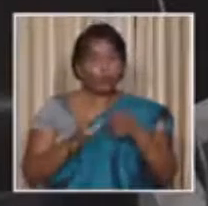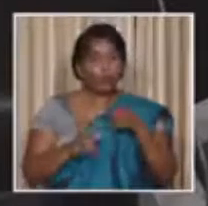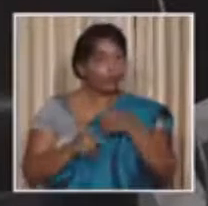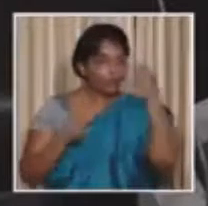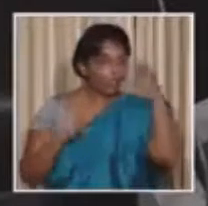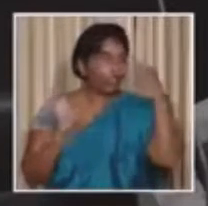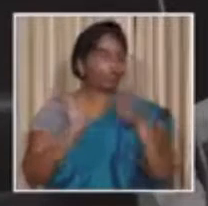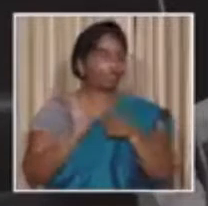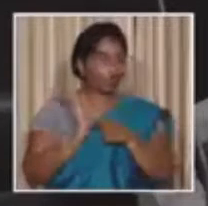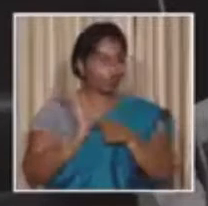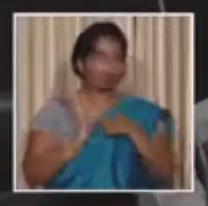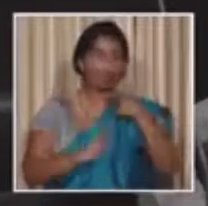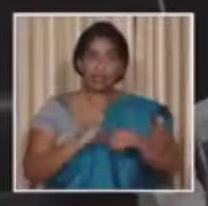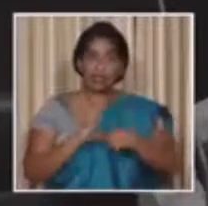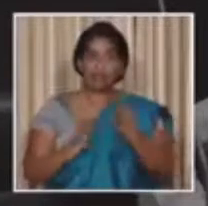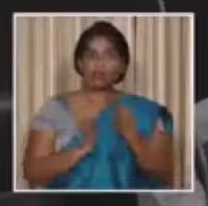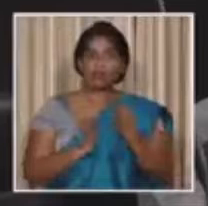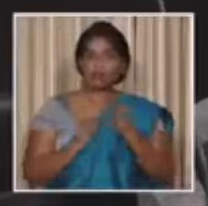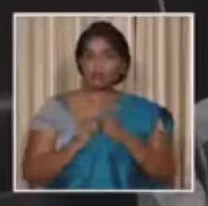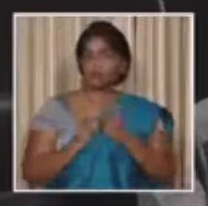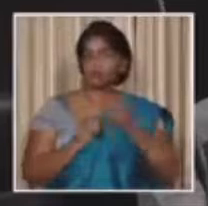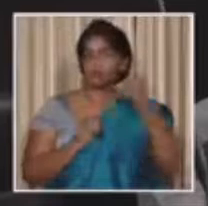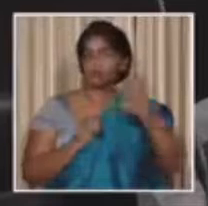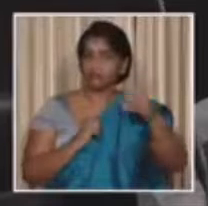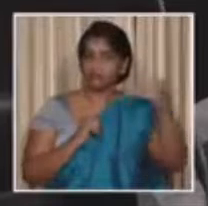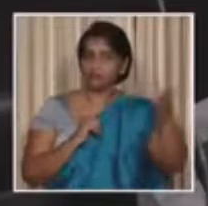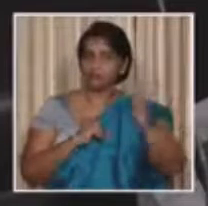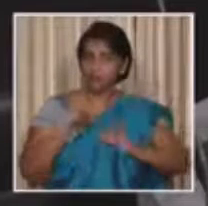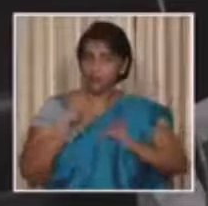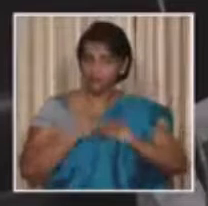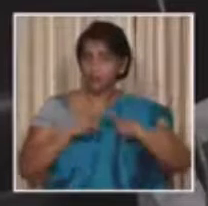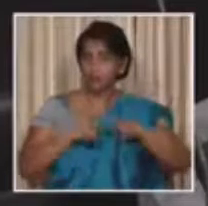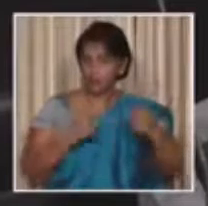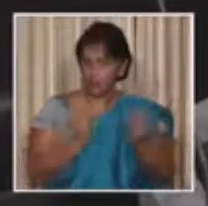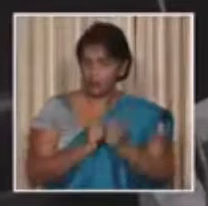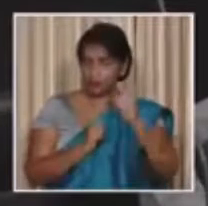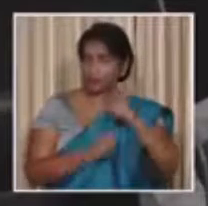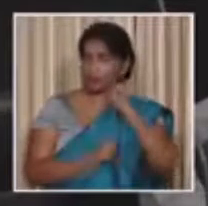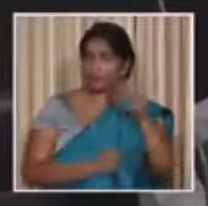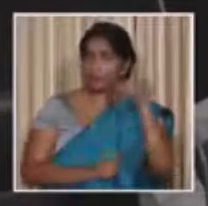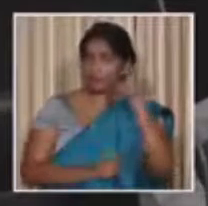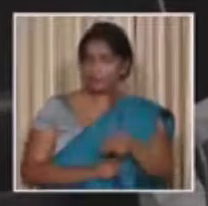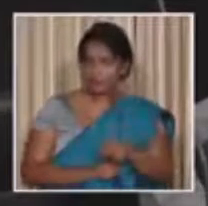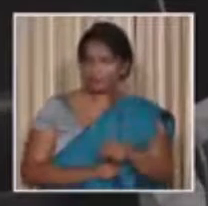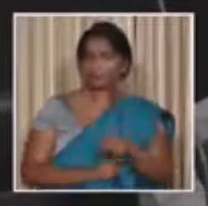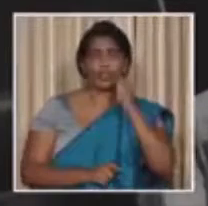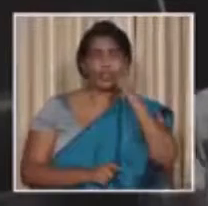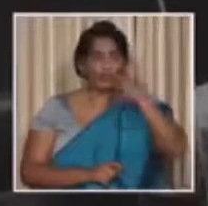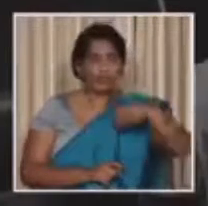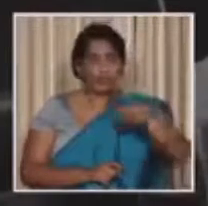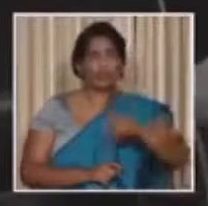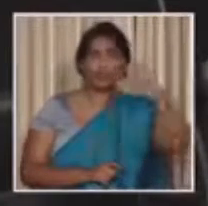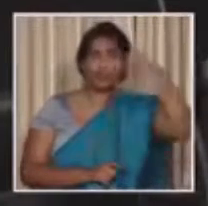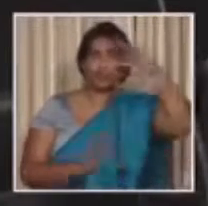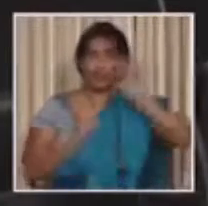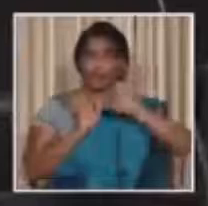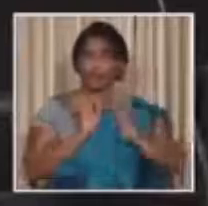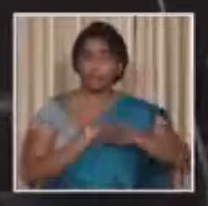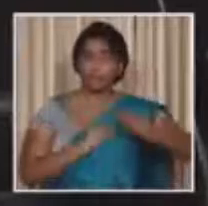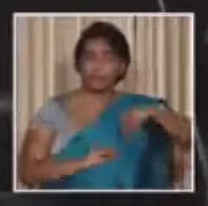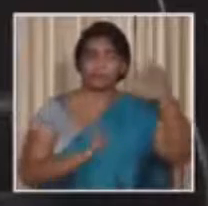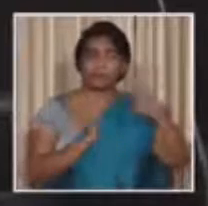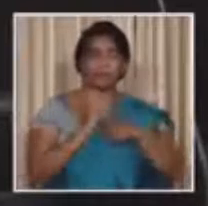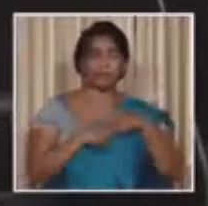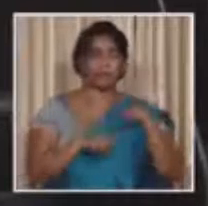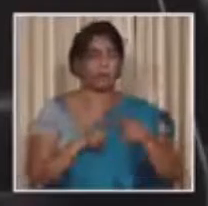දාලා රටේ මැතිවරණ කල් දාන්න හරි වෙනත් පියවර ගන්න හරි කටයුතු කිරීම වැරදි. මහජනයා ඉන්නේ විදුලි බිල වැඩි කරලා බදු බර වැඩි